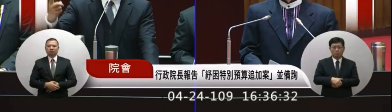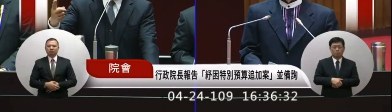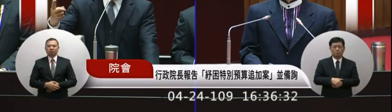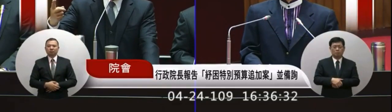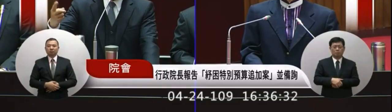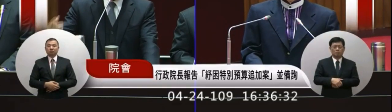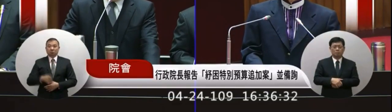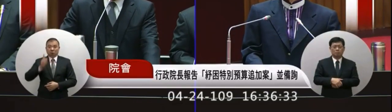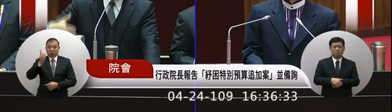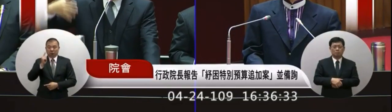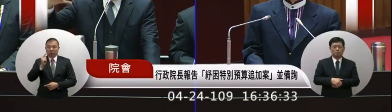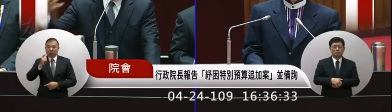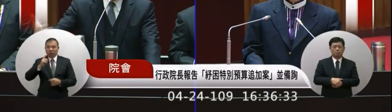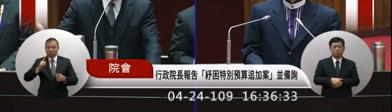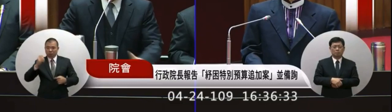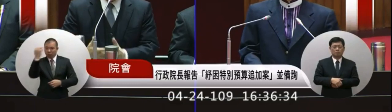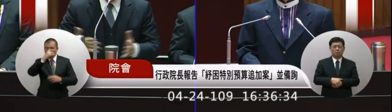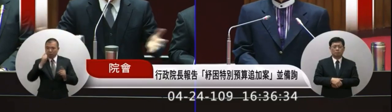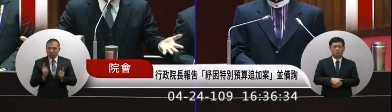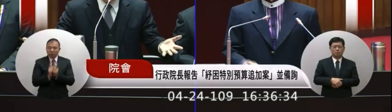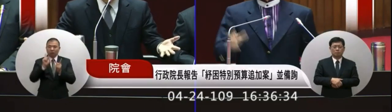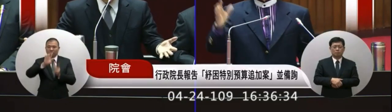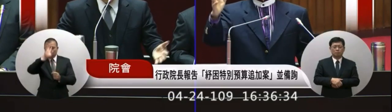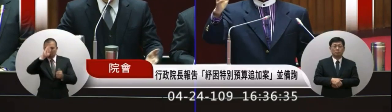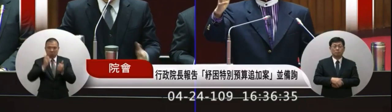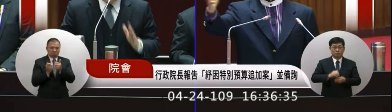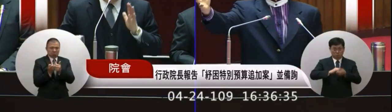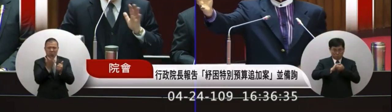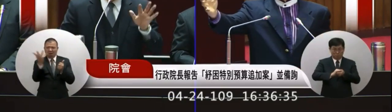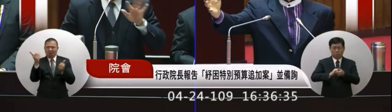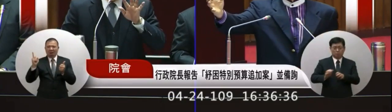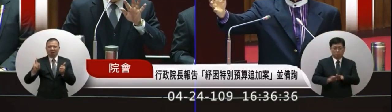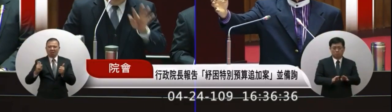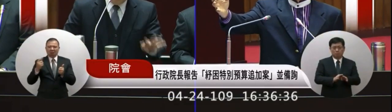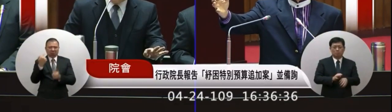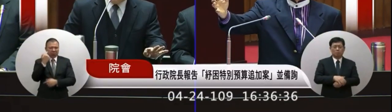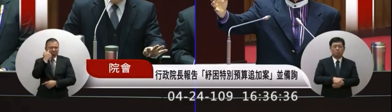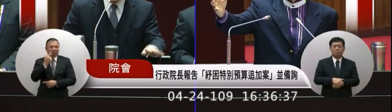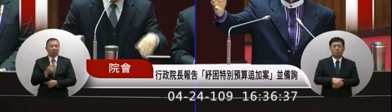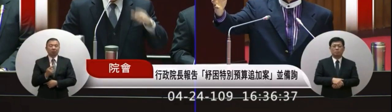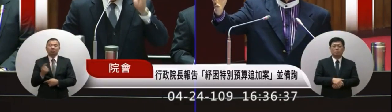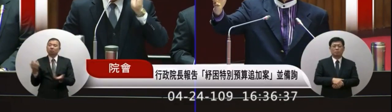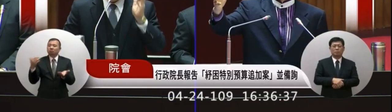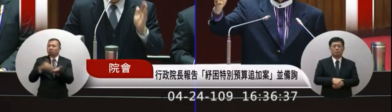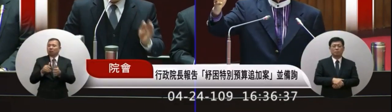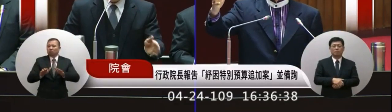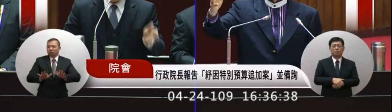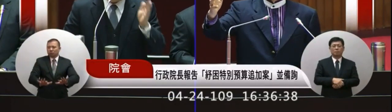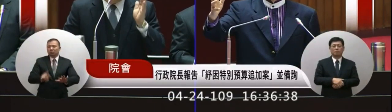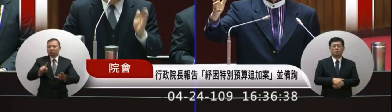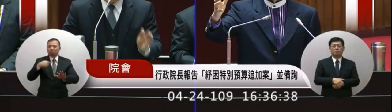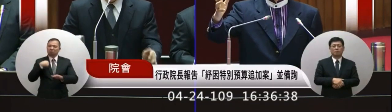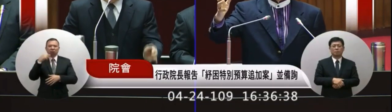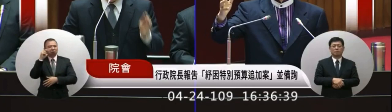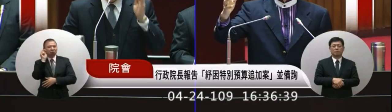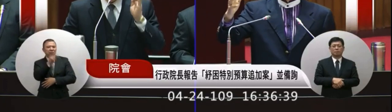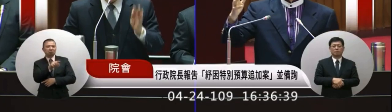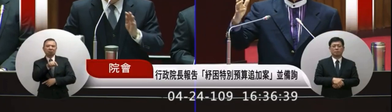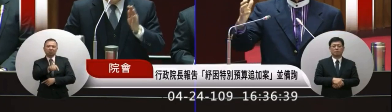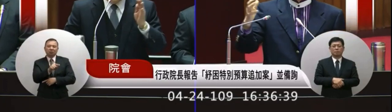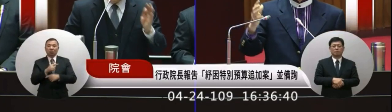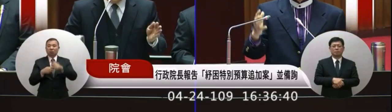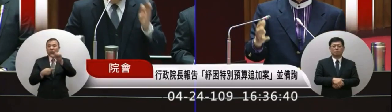除非突然发生疫情大爆炸， 确定休假。 否则，到目前为止没有要取